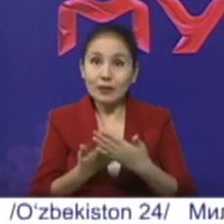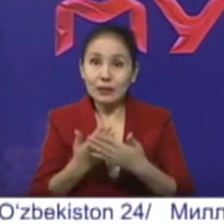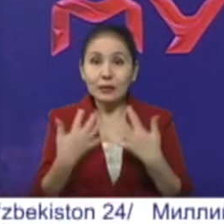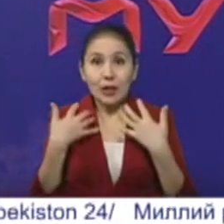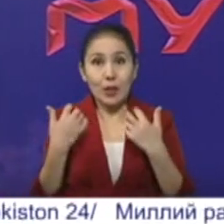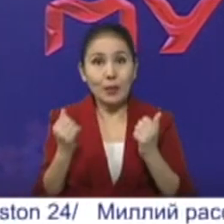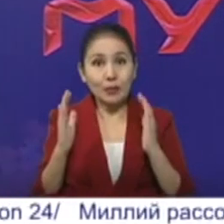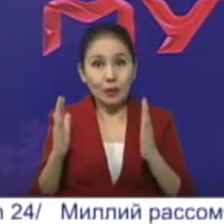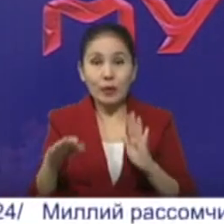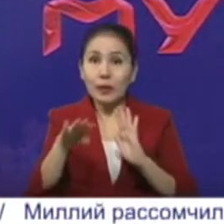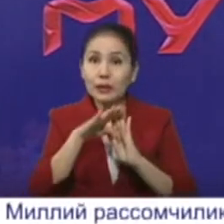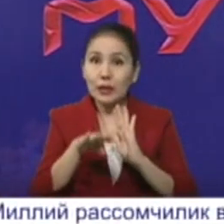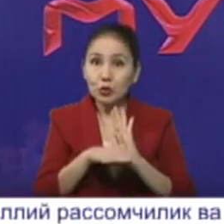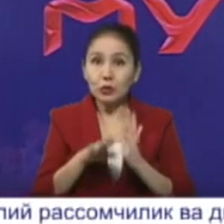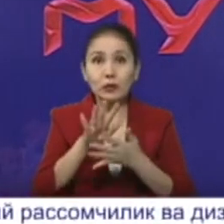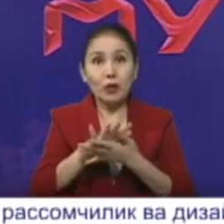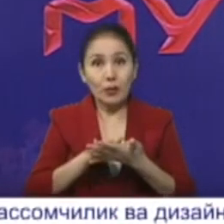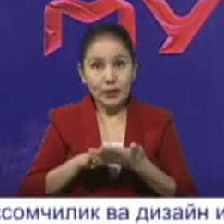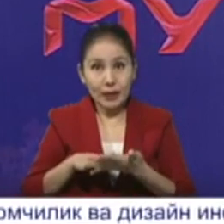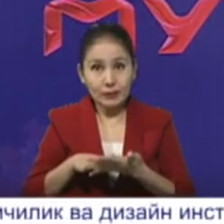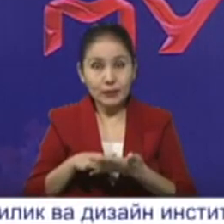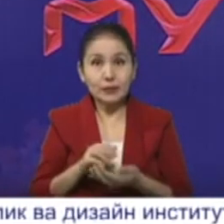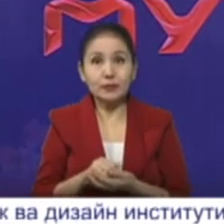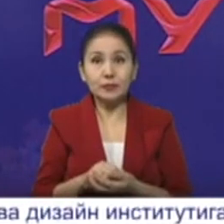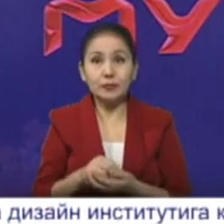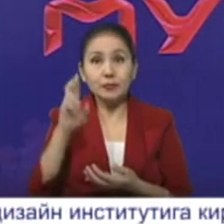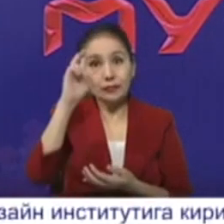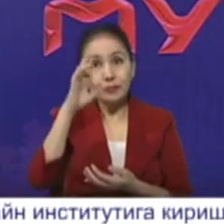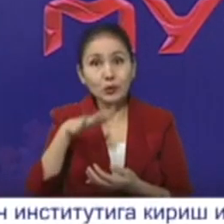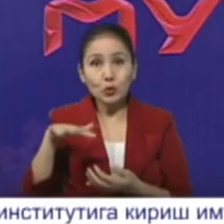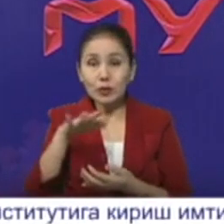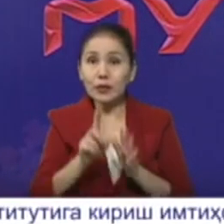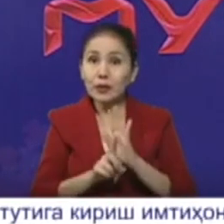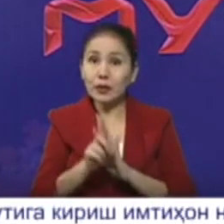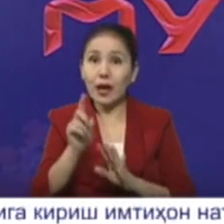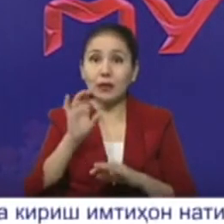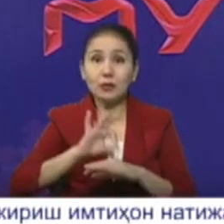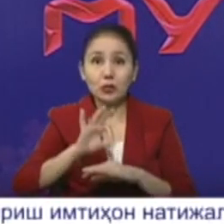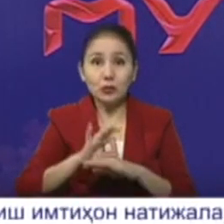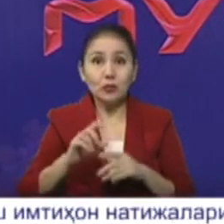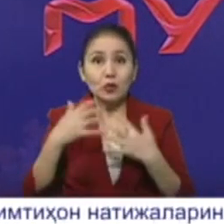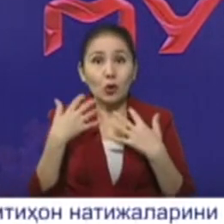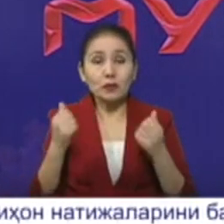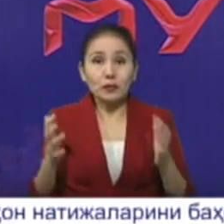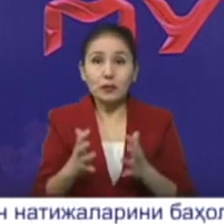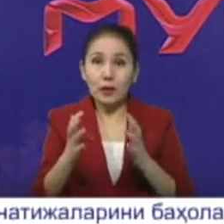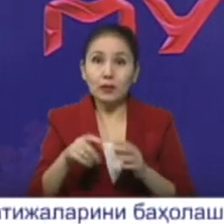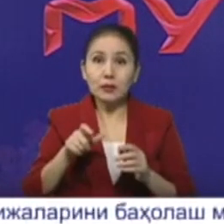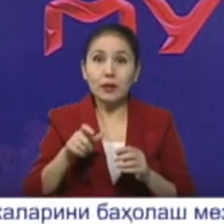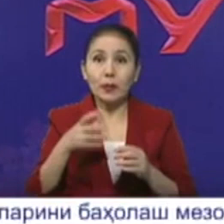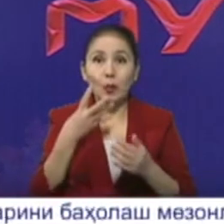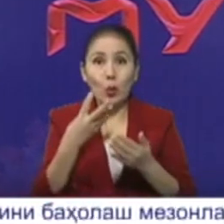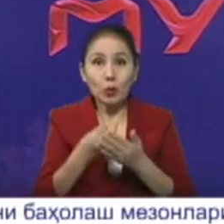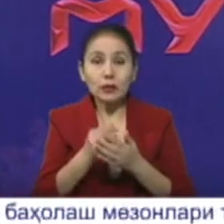bo'ling. Sog' bo'ling. Dasturimiz esa davom etadi. Yurtga kelgan sinov bugun sog'liqni saqlash tizimi uning moddiy texnik